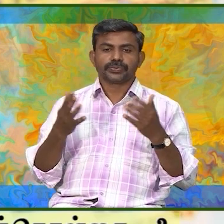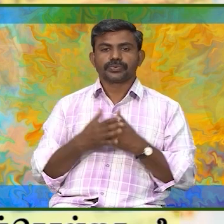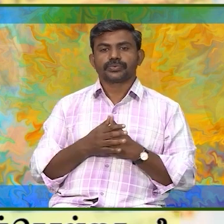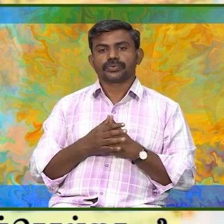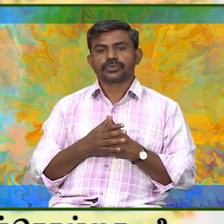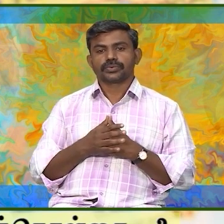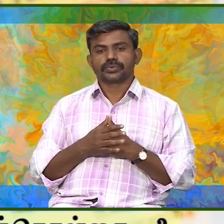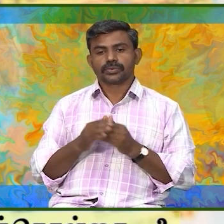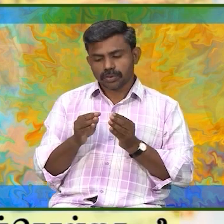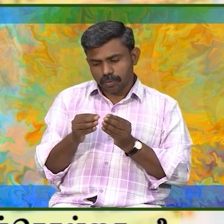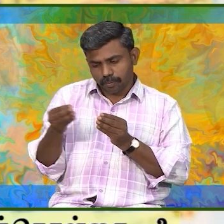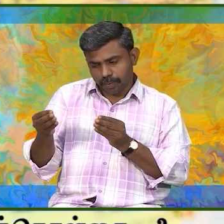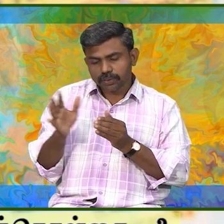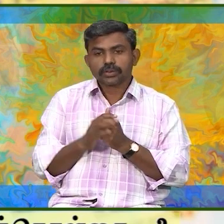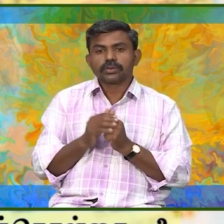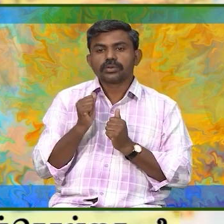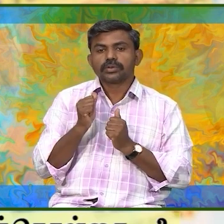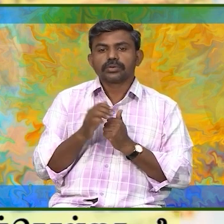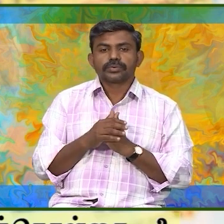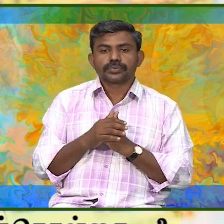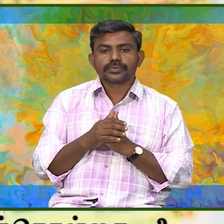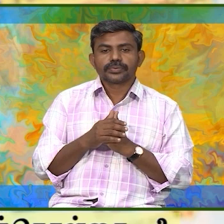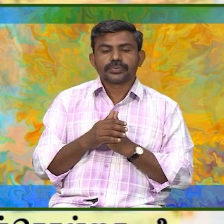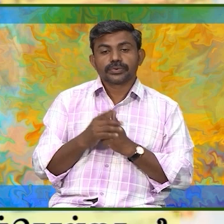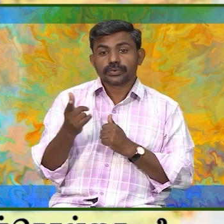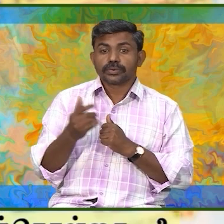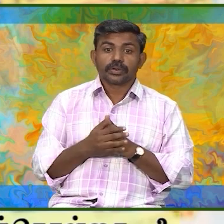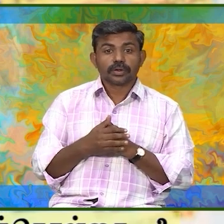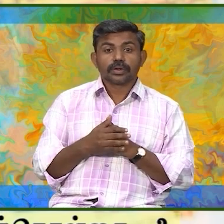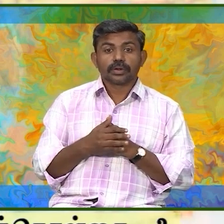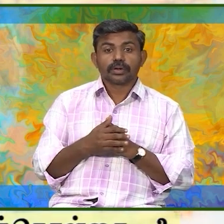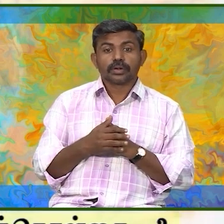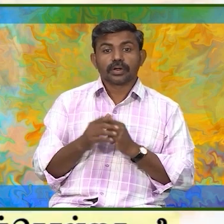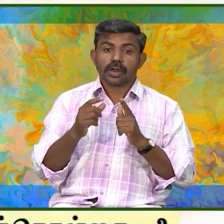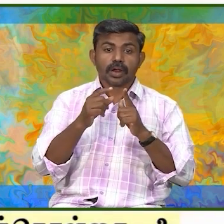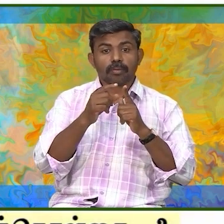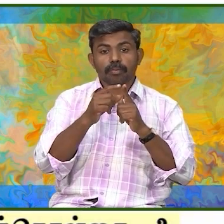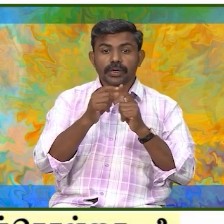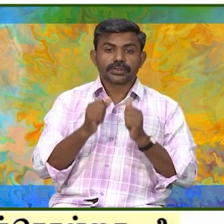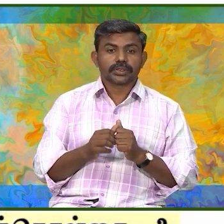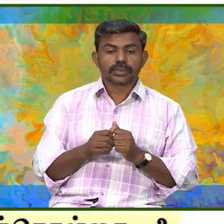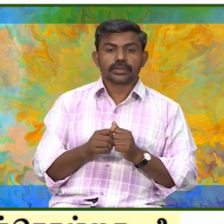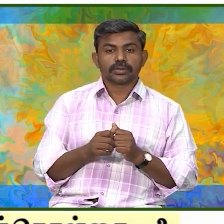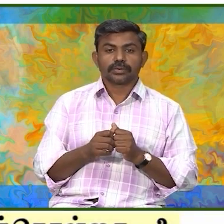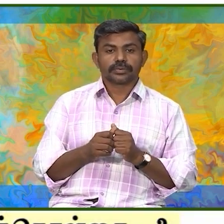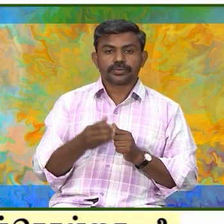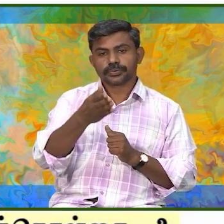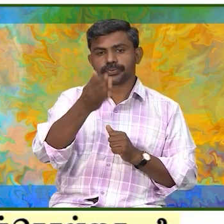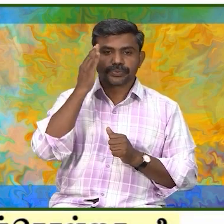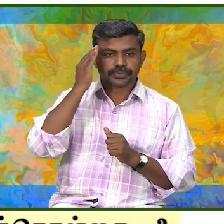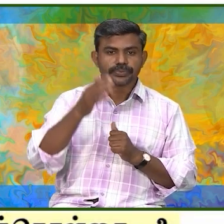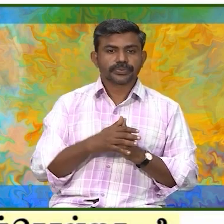முடியுமா? முடியாது. அண்டைய நாடுன்னா பக்கத்தில் எது இருக்குது? இந்த பக்கத்தில் எது இருக்குன்னு பார்த்தீங்கன்னா பாகிஸ்தான் இருக்குது, நல்ல எல்லாருக்கும்